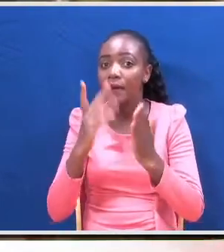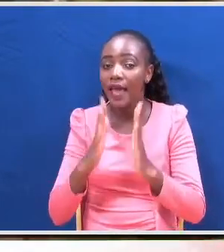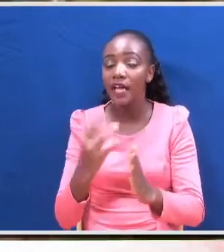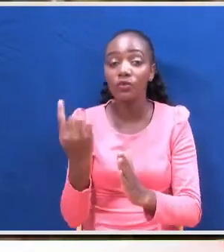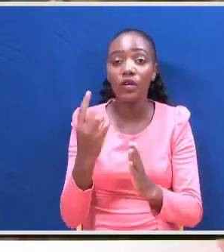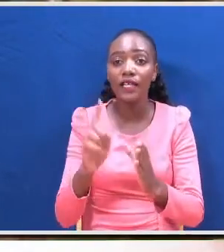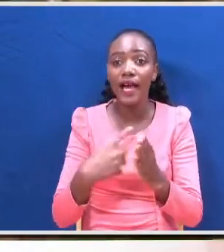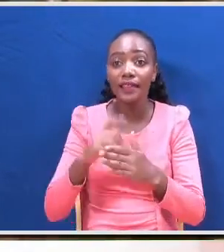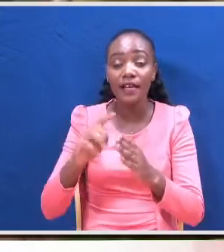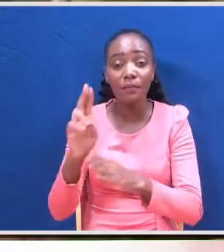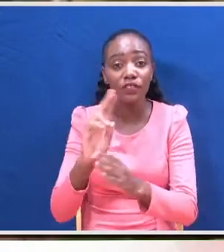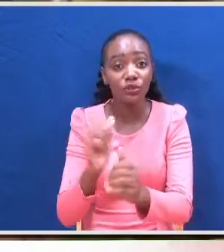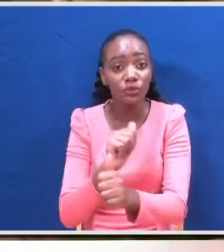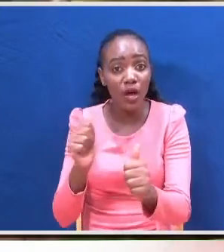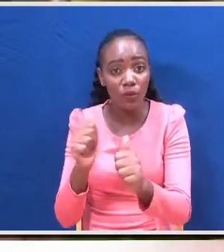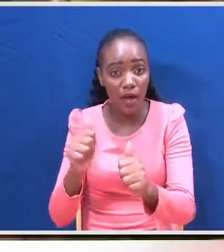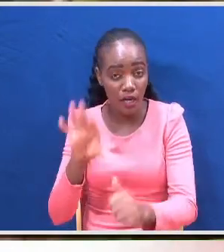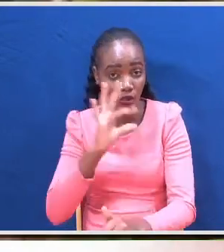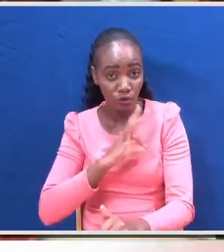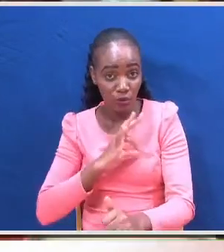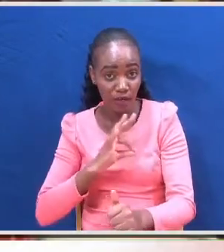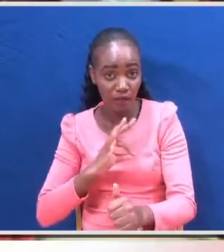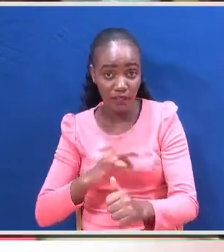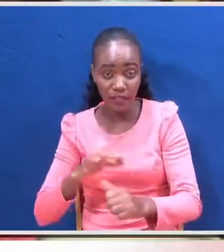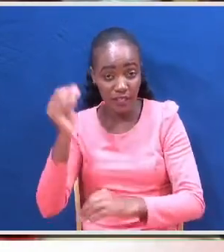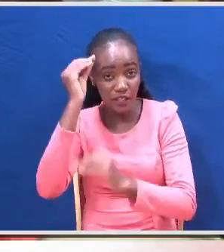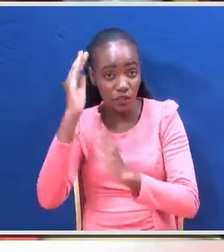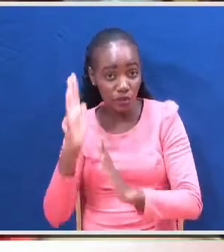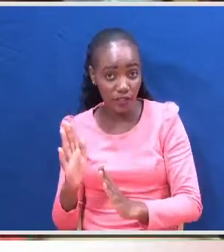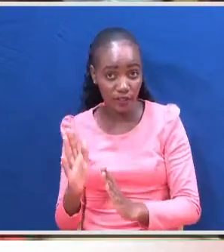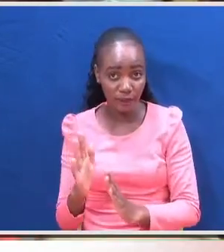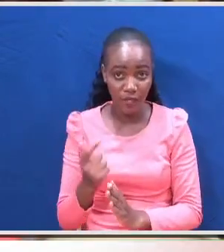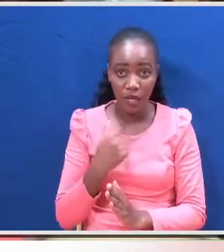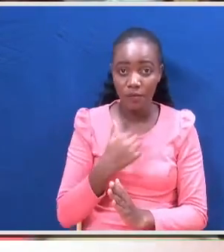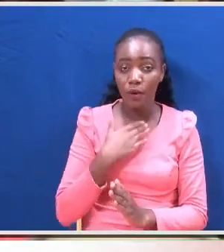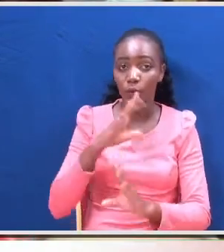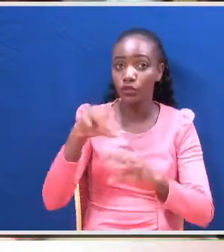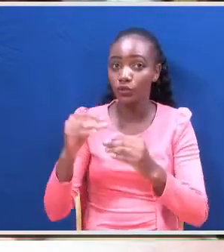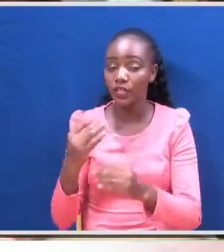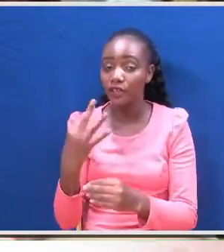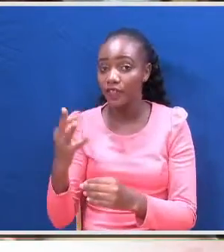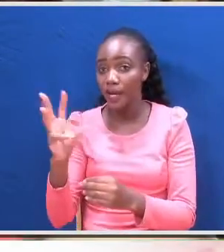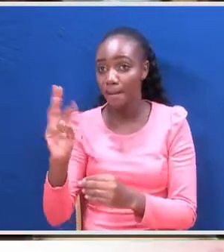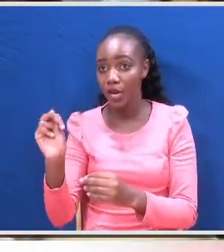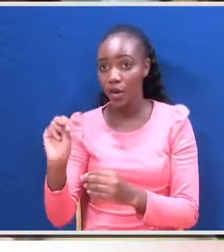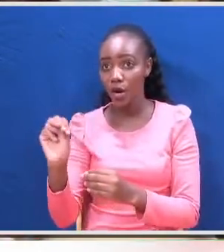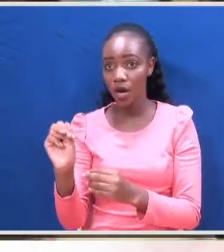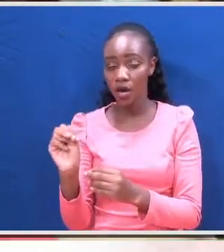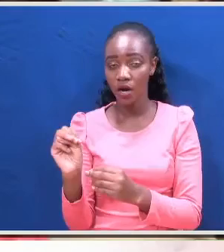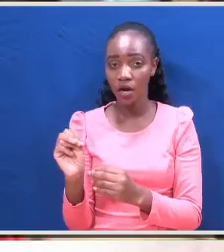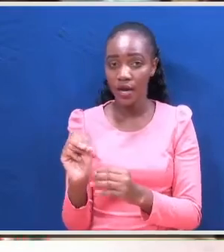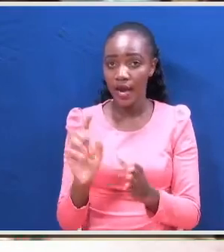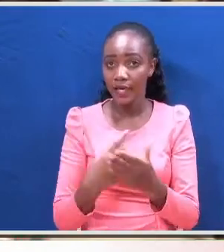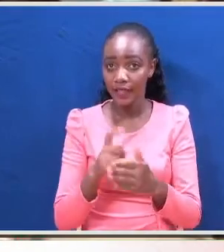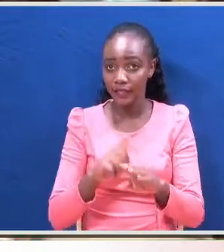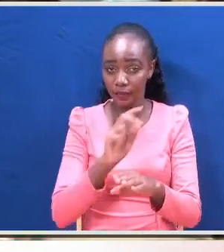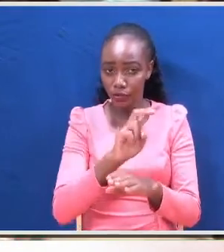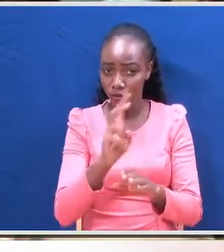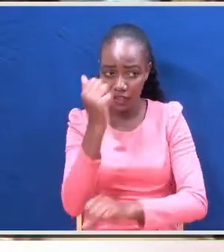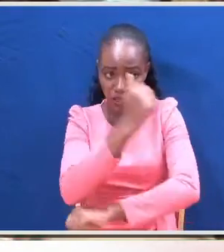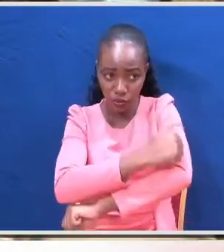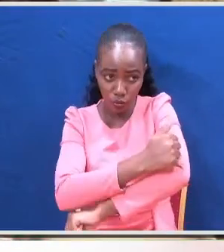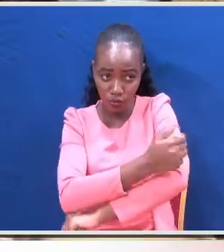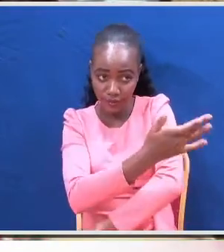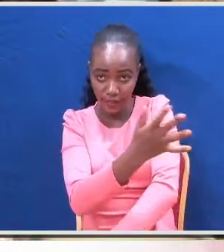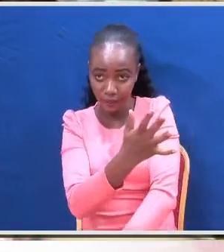zinastahili kutumika vyema kwa manufaa ya mwanafunzi. I'm going to give 3 million shillings in Luanda Pefa. You see a school on the road when you are going towards